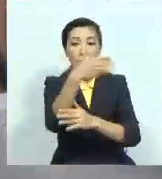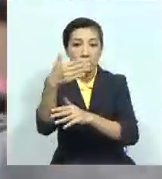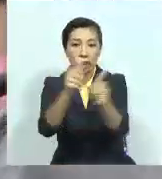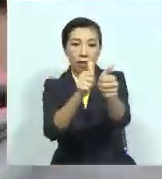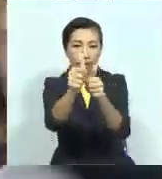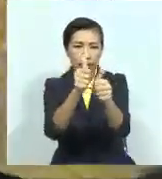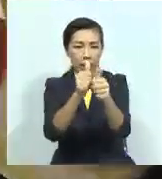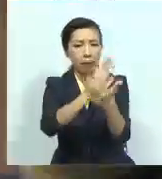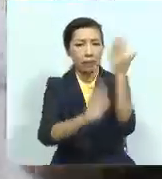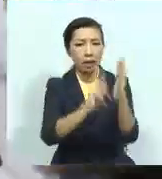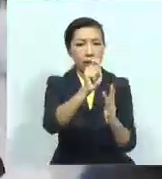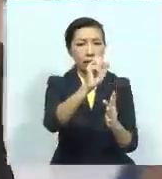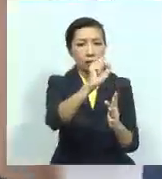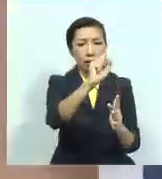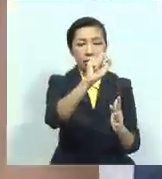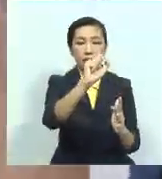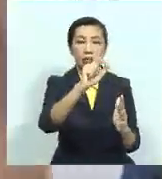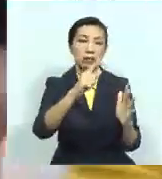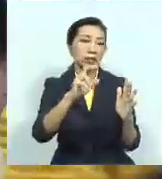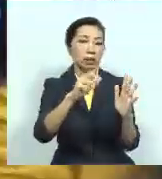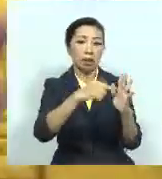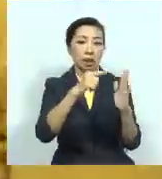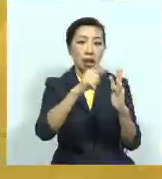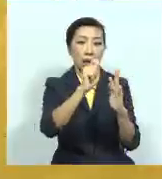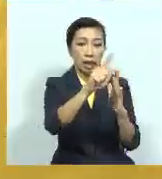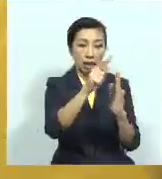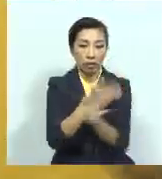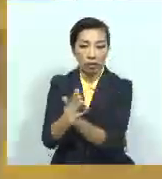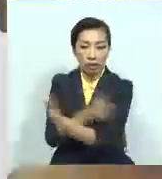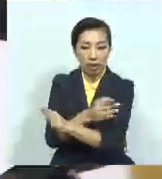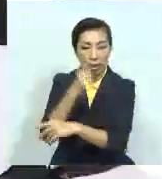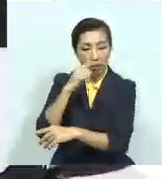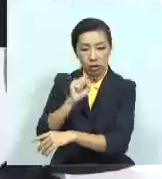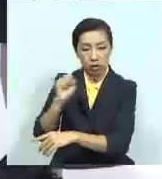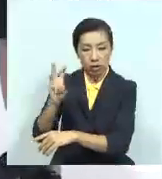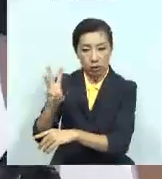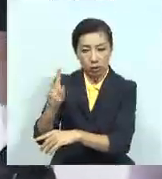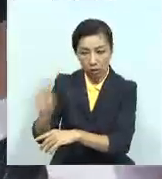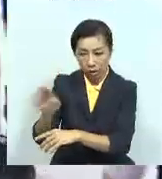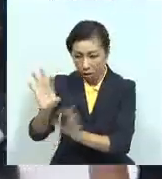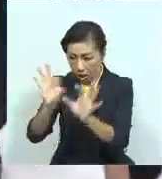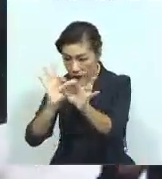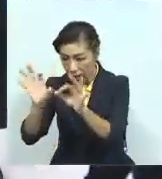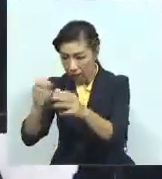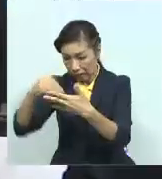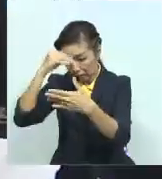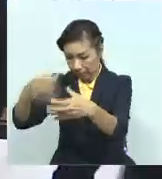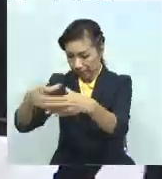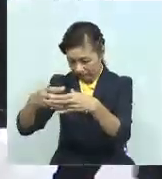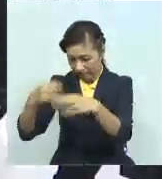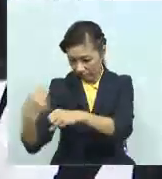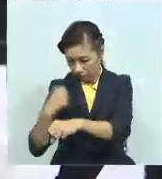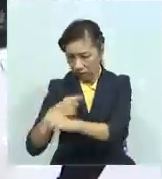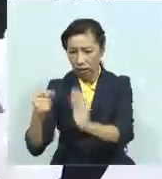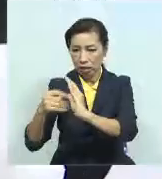วทก็จะมีการคัดเลือกตัวแทนประเทศไทยเข้าค่ายเพื่อเตรียมตัวก่อนไปแข่งขันเพิ่มศักยภาพให้กับนักเรียนติวเข้มทั้งภา